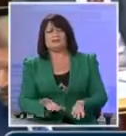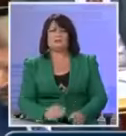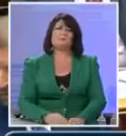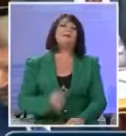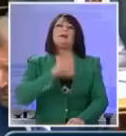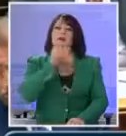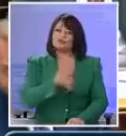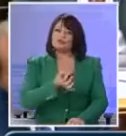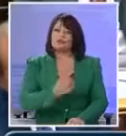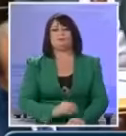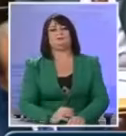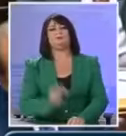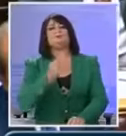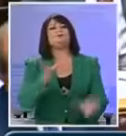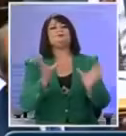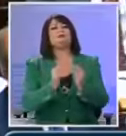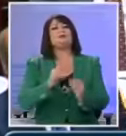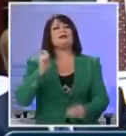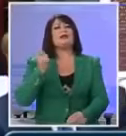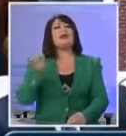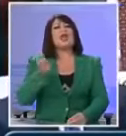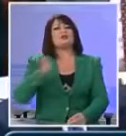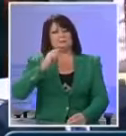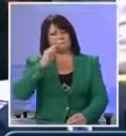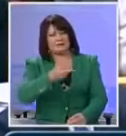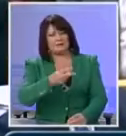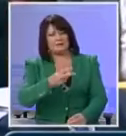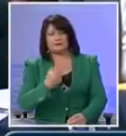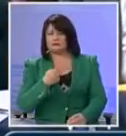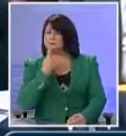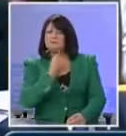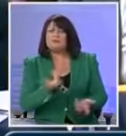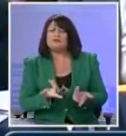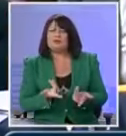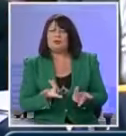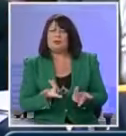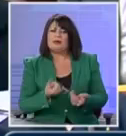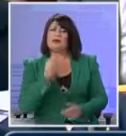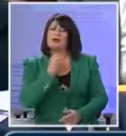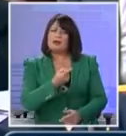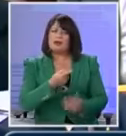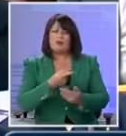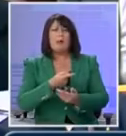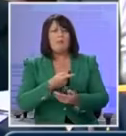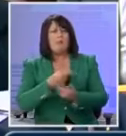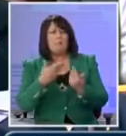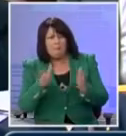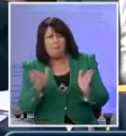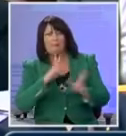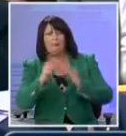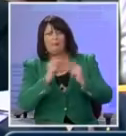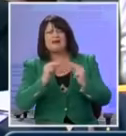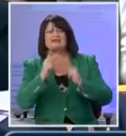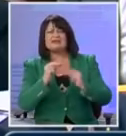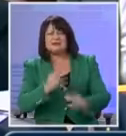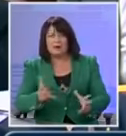λέμε τώρα για το χρέος κύριε πρόεδρε εγώ τι σας είπα είπα εγώ να μην ανοίξει συζήτηση για το χρέος τι πάθατε